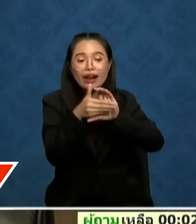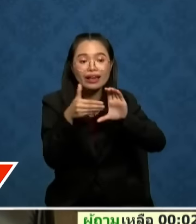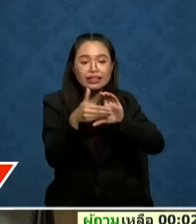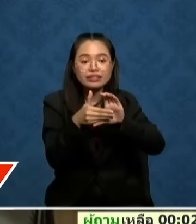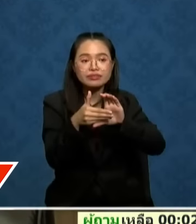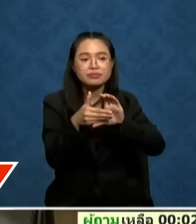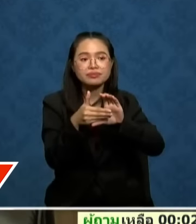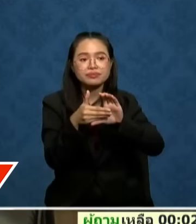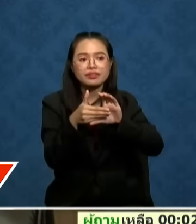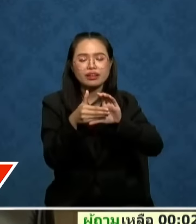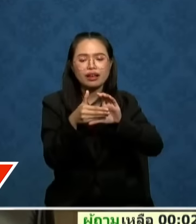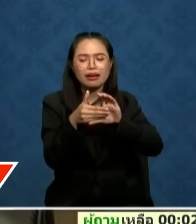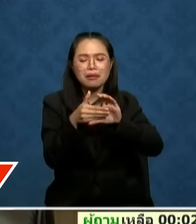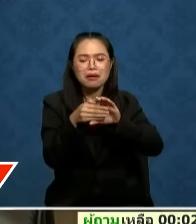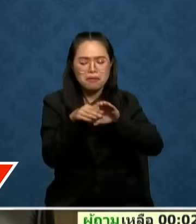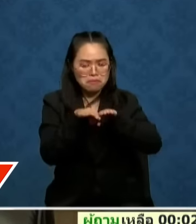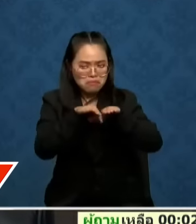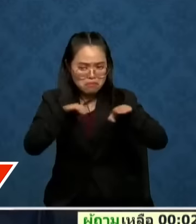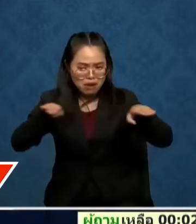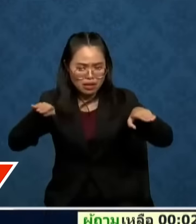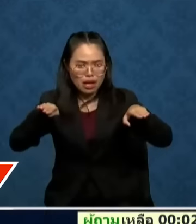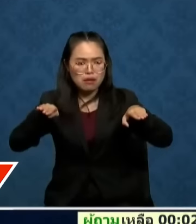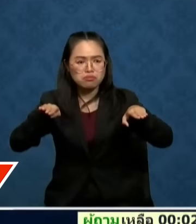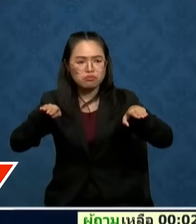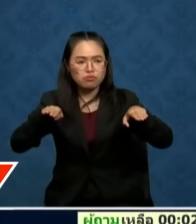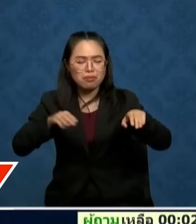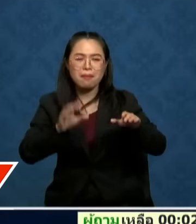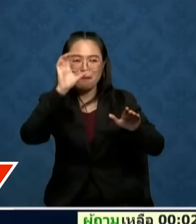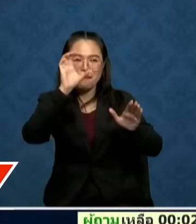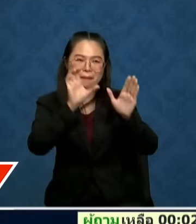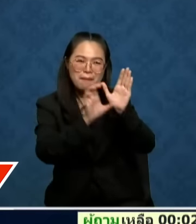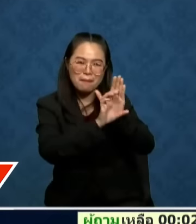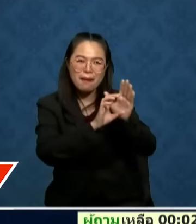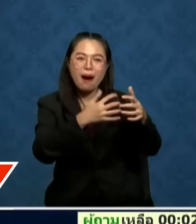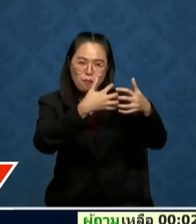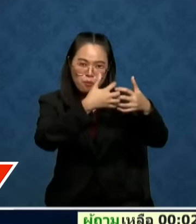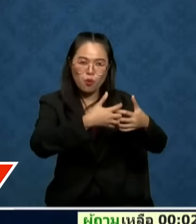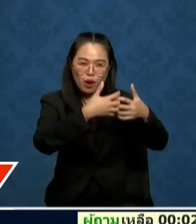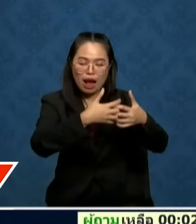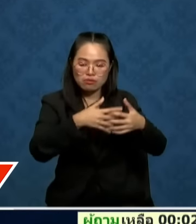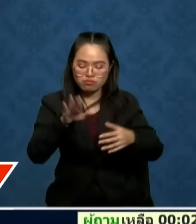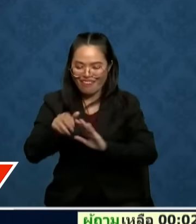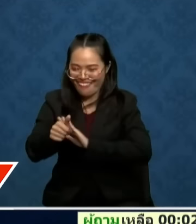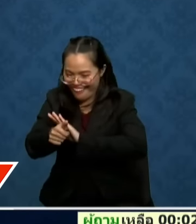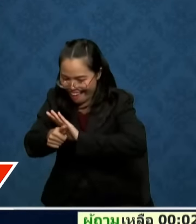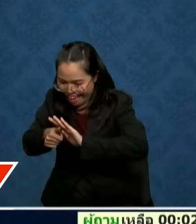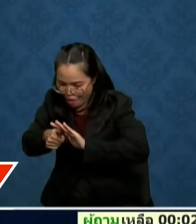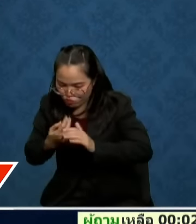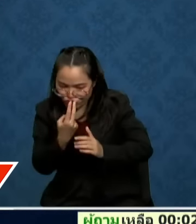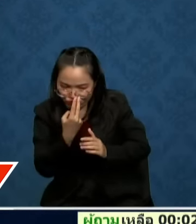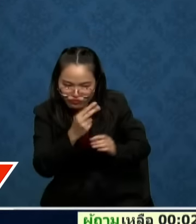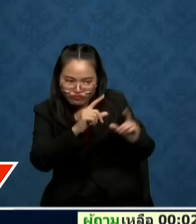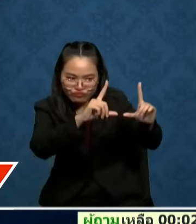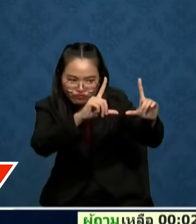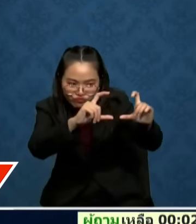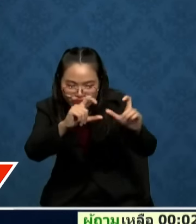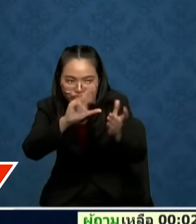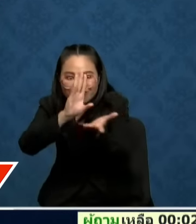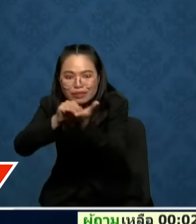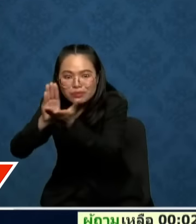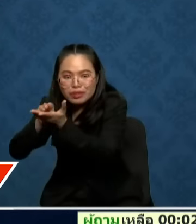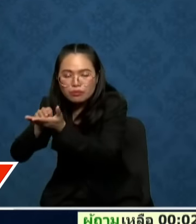มาตรฐานความปลอดภัยที่เกิดขึ้นเนี่ยภาพโรงงานนี้ก็คือผมส่งนาตาชาไปสืบมาพบว่ามีการกองอะไรแบบนี้ครับเอทิลแอลกอฮ